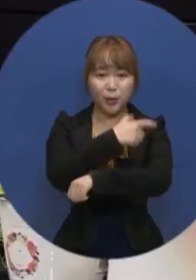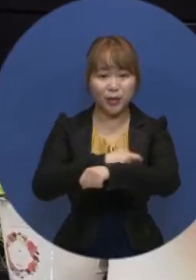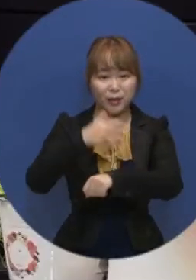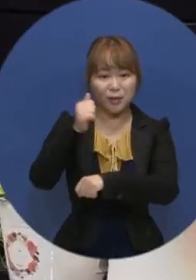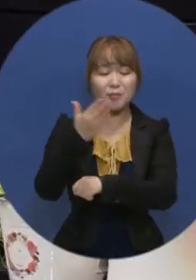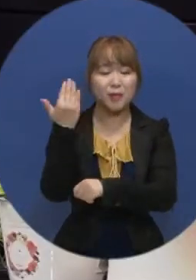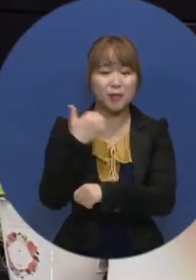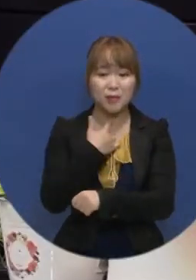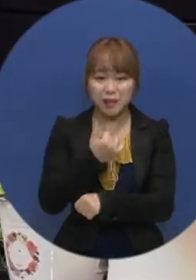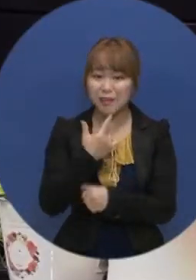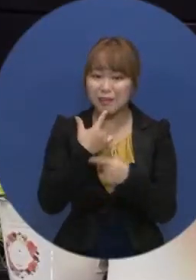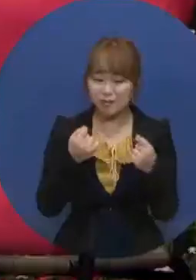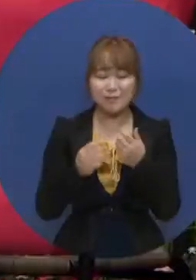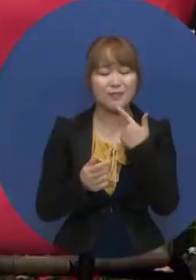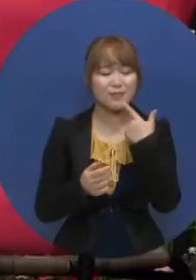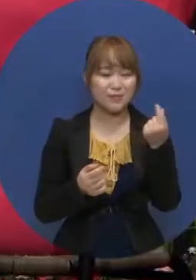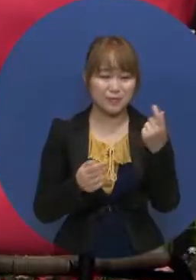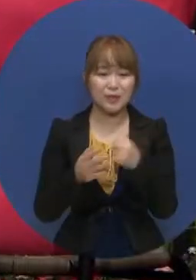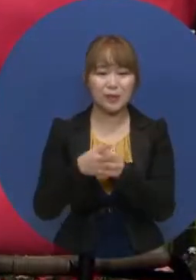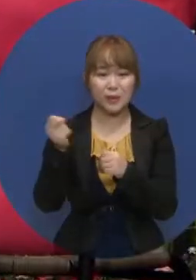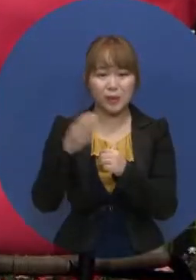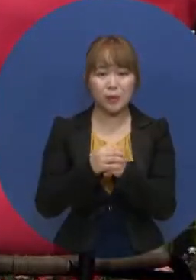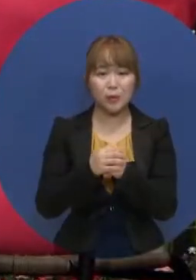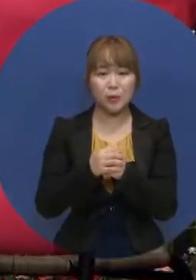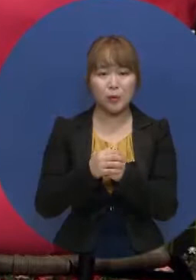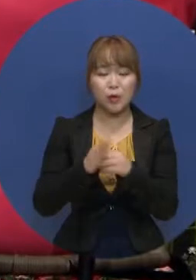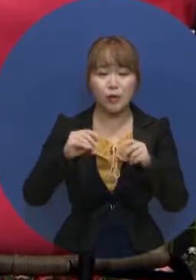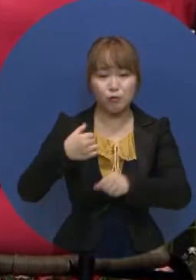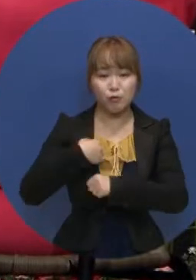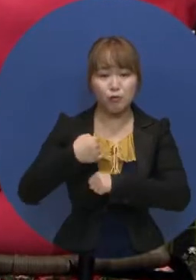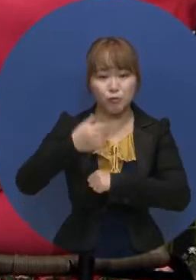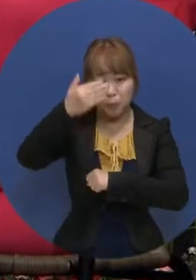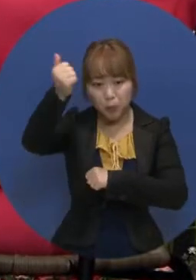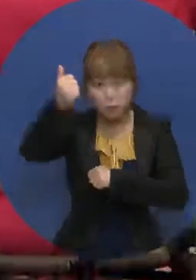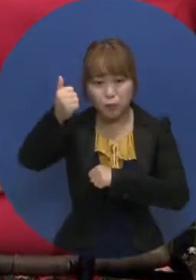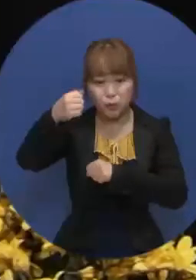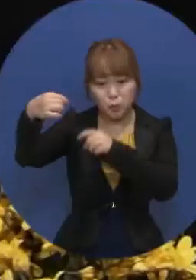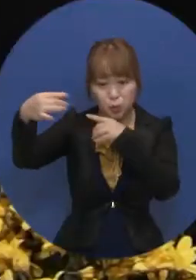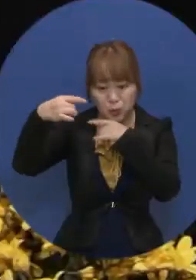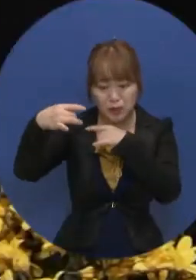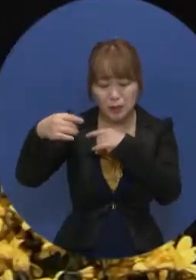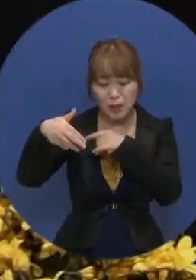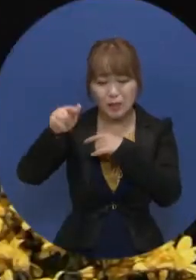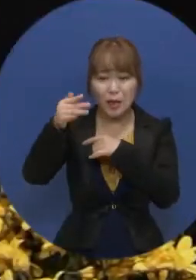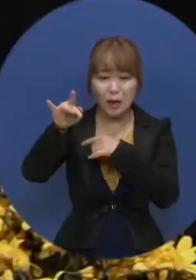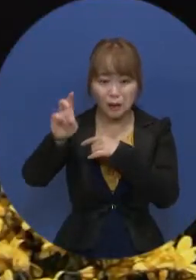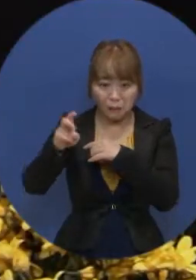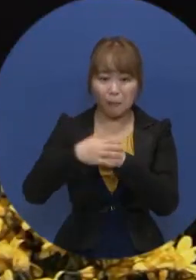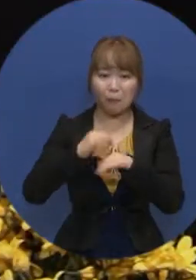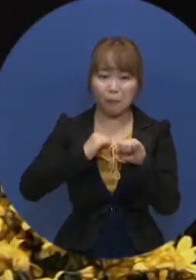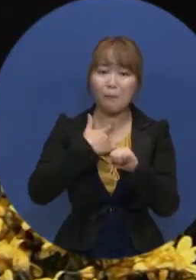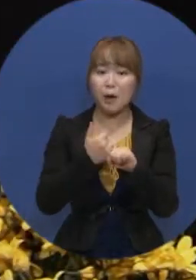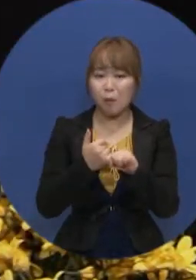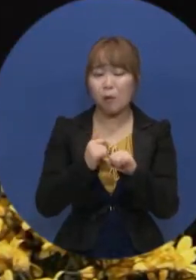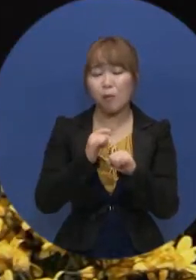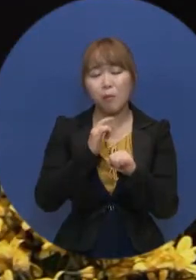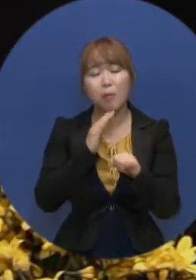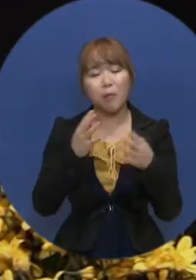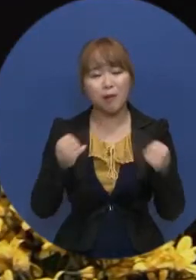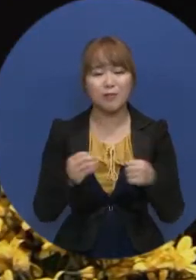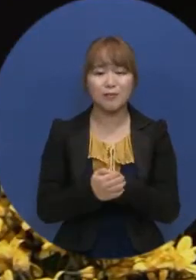네, 맞습니다. 네네. 또 보니까 육군본부 통신차관님으로 계시고 네. 네, 과거에 되게 왕성하게 활동을